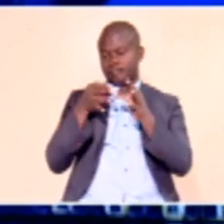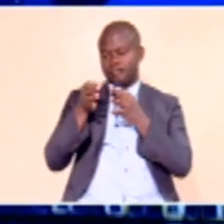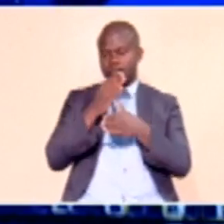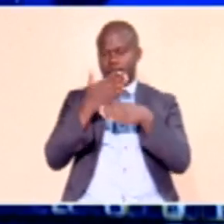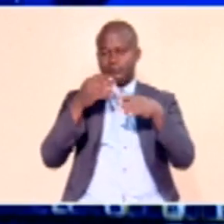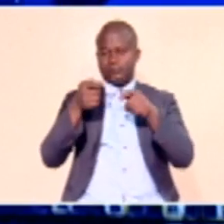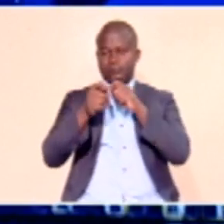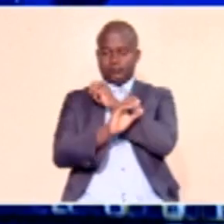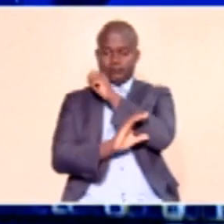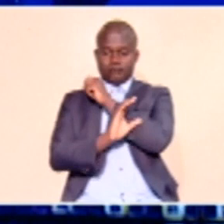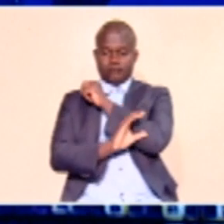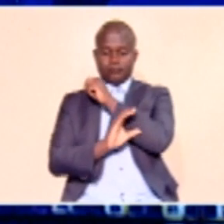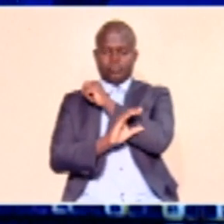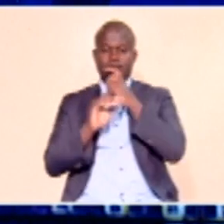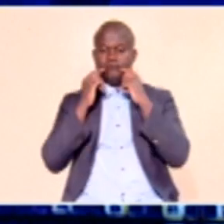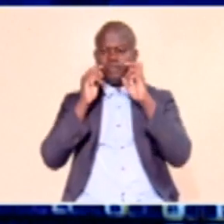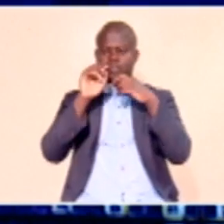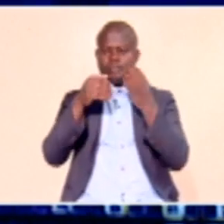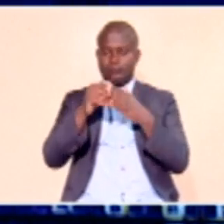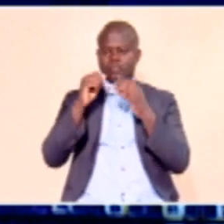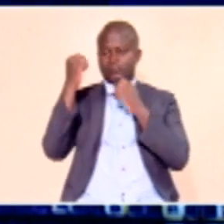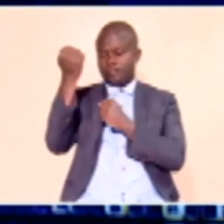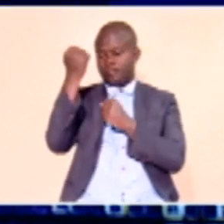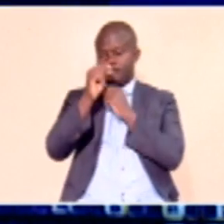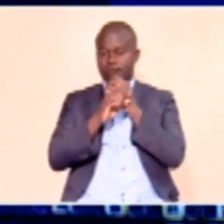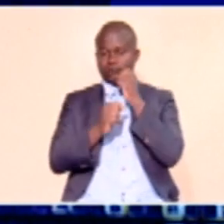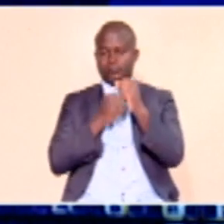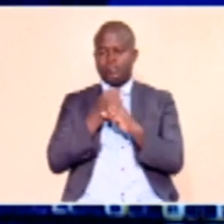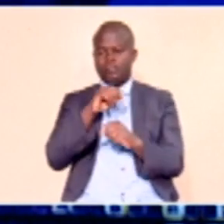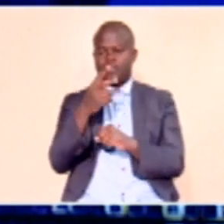Minisiteri y'ubutegetsi bw'igihugu iravuga ko imihigo y'uturere y'umwaka wa